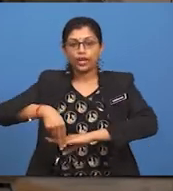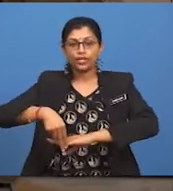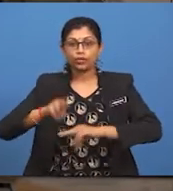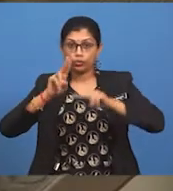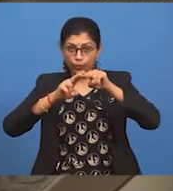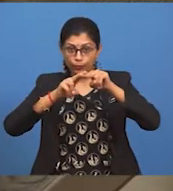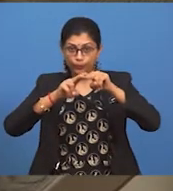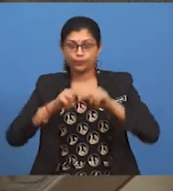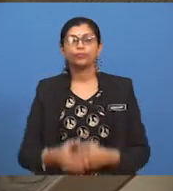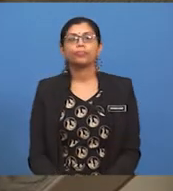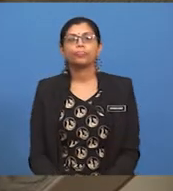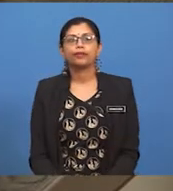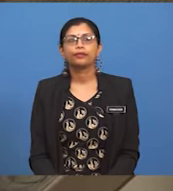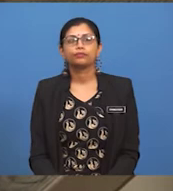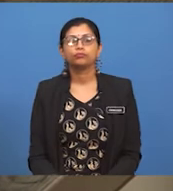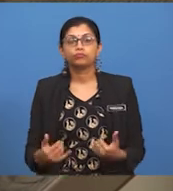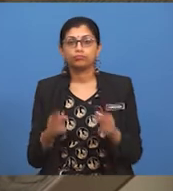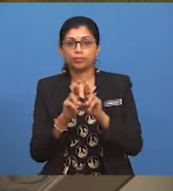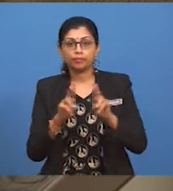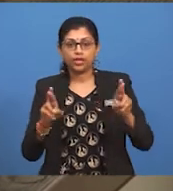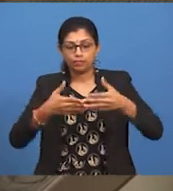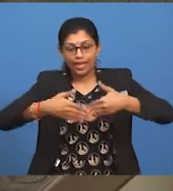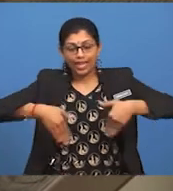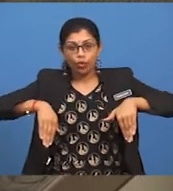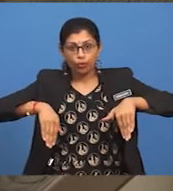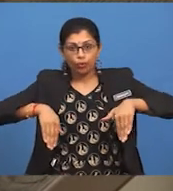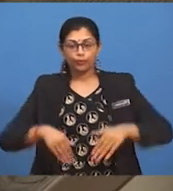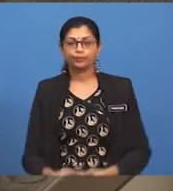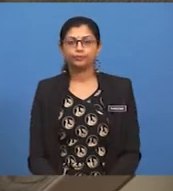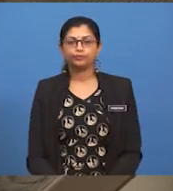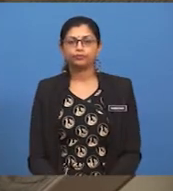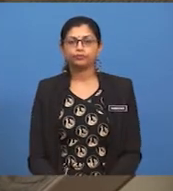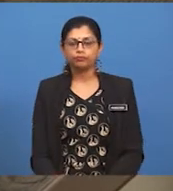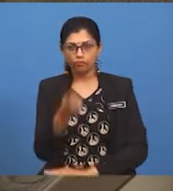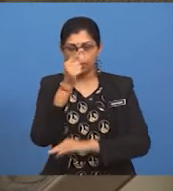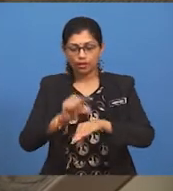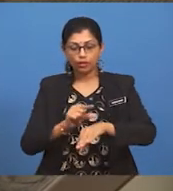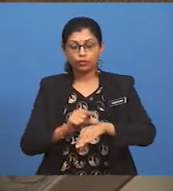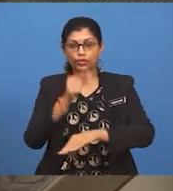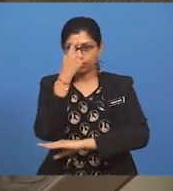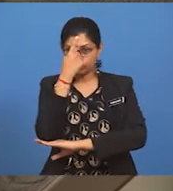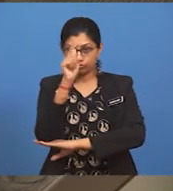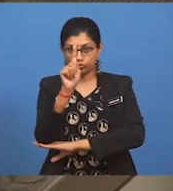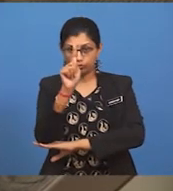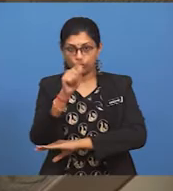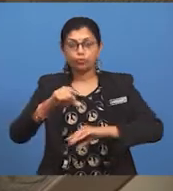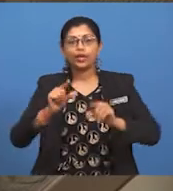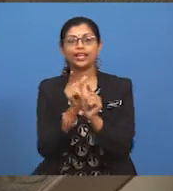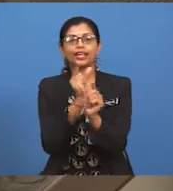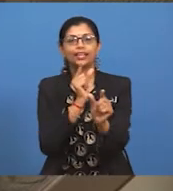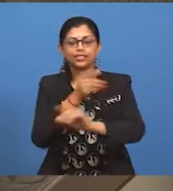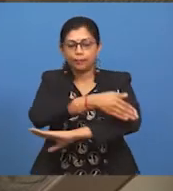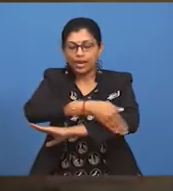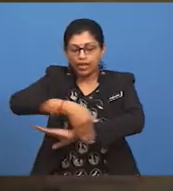Seterusnya ialah pembaris melengkung. Pembaris melengkung ini digunakan untuk membuat garisan melengkung